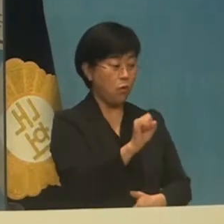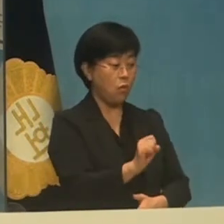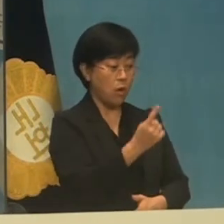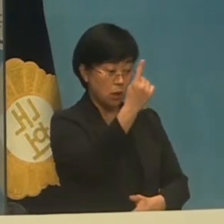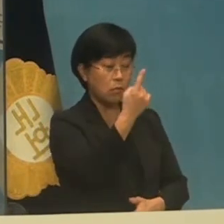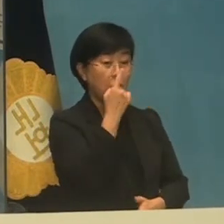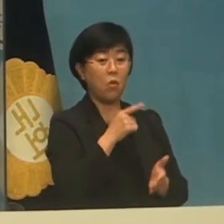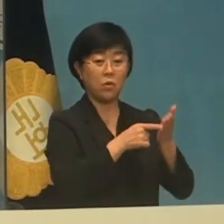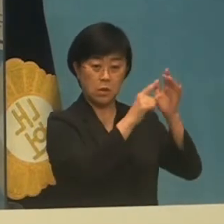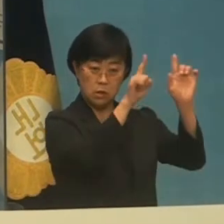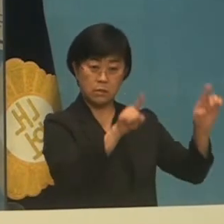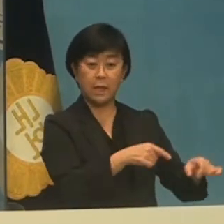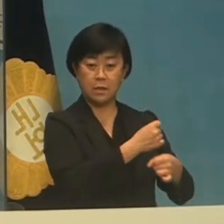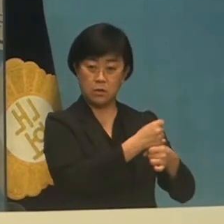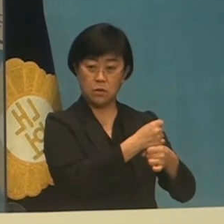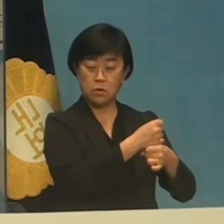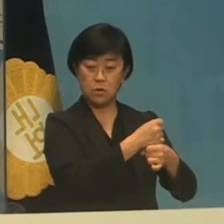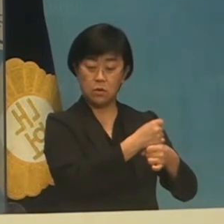보고서를 작성합니다.